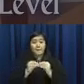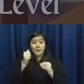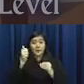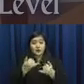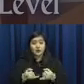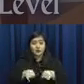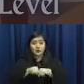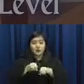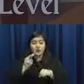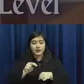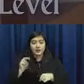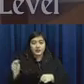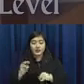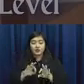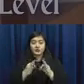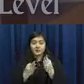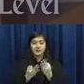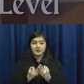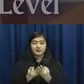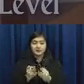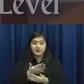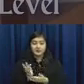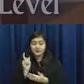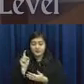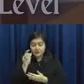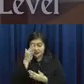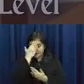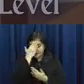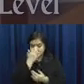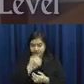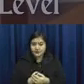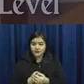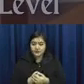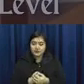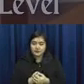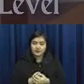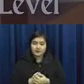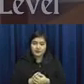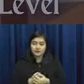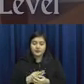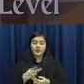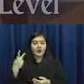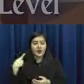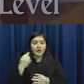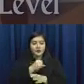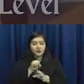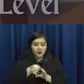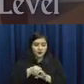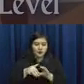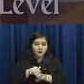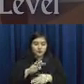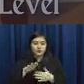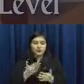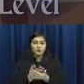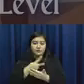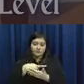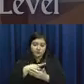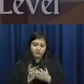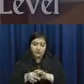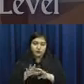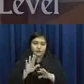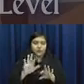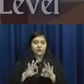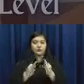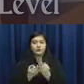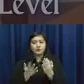pamilya. Dapat tayo mga tatay ay naroon ang ating involvement sa lahat ng aspeto ng buhay ng ating mga